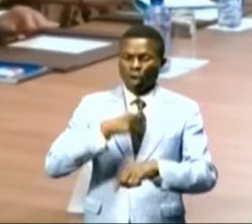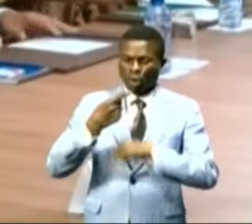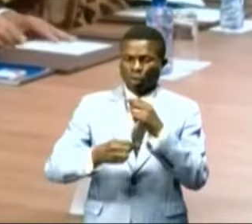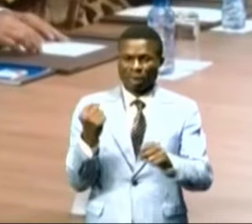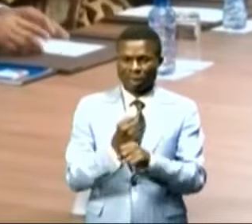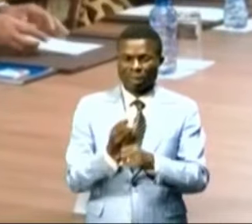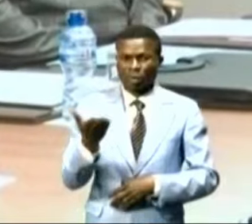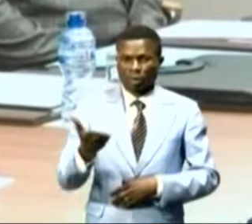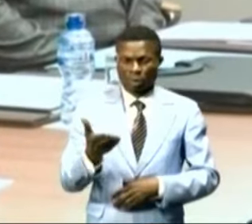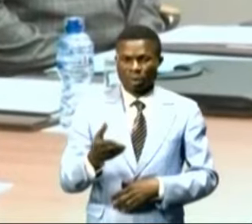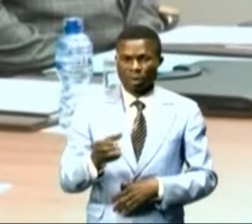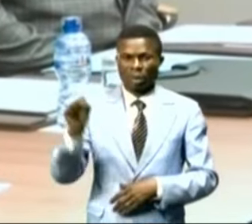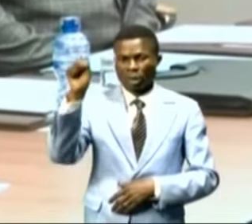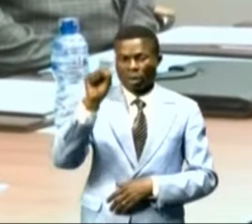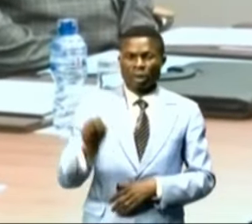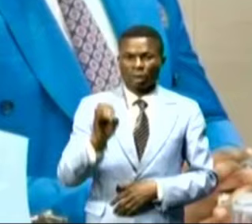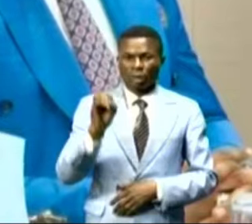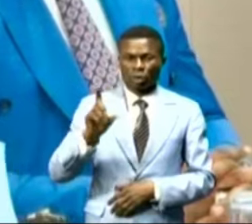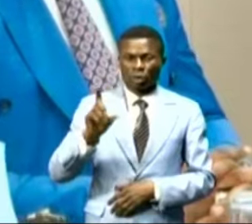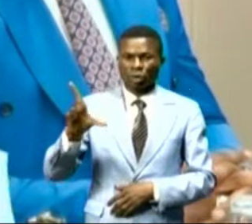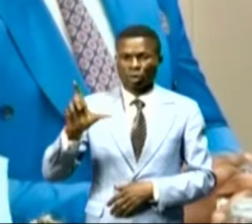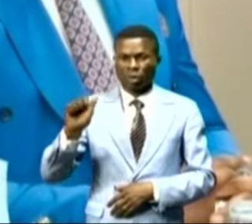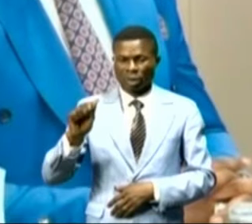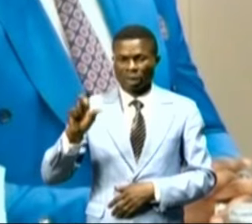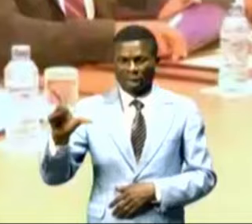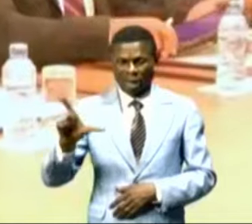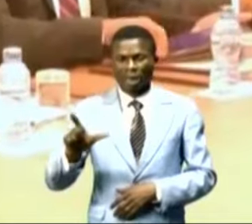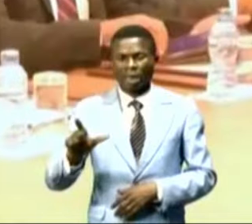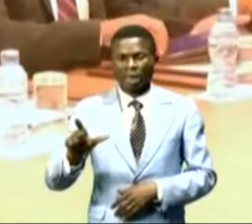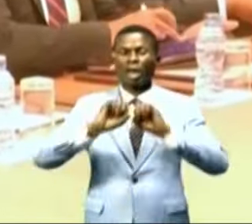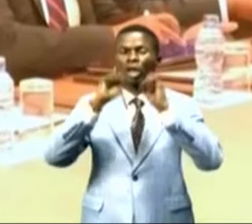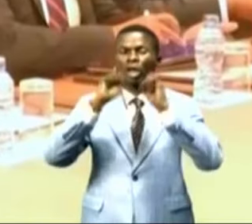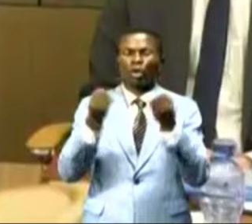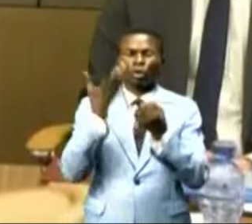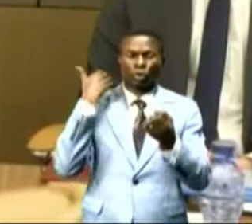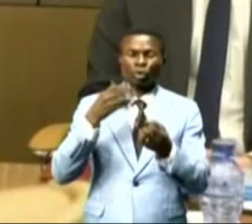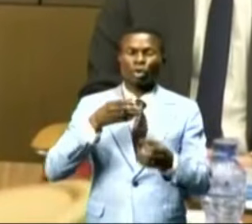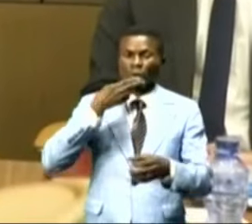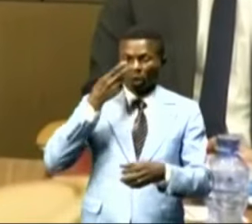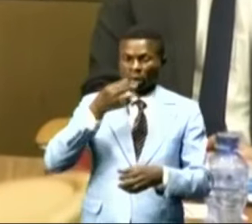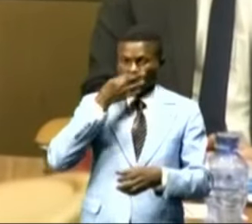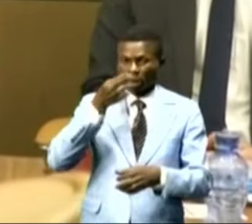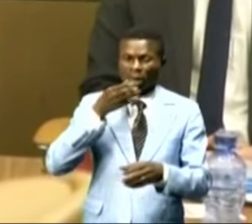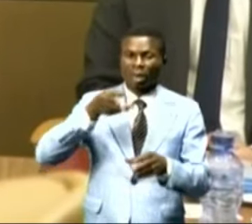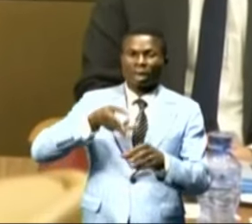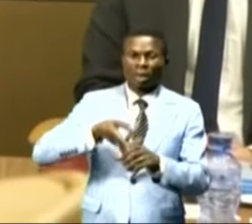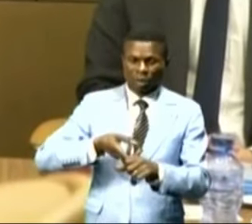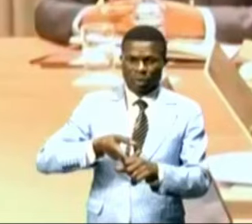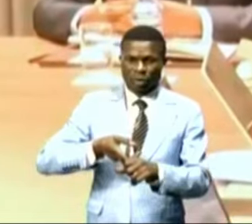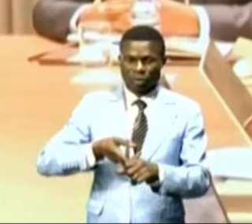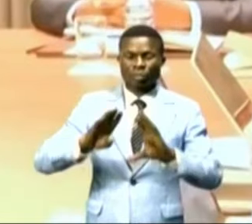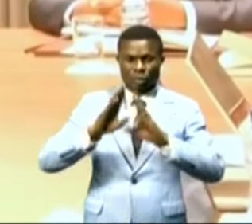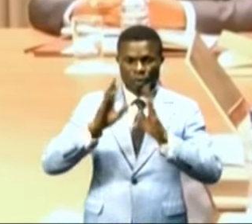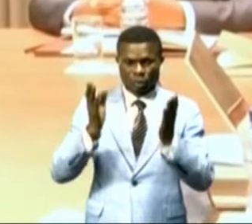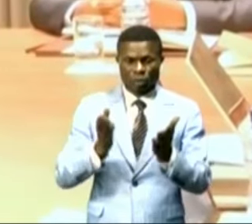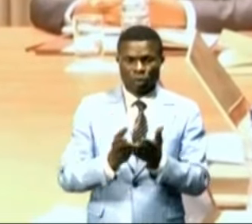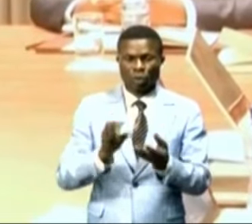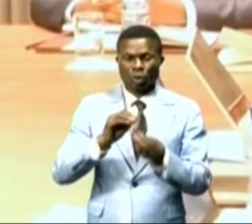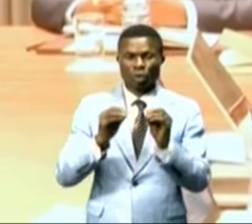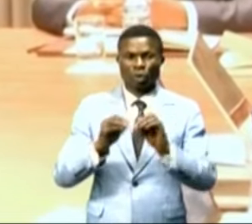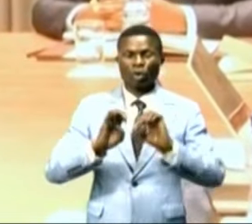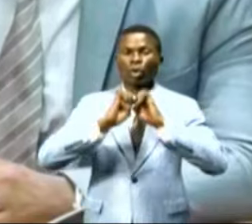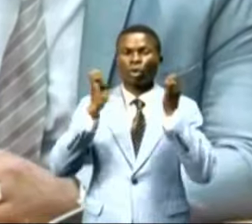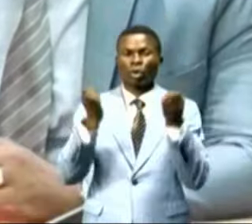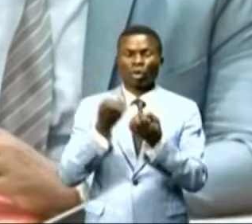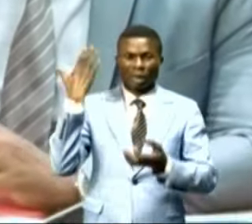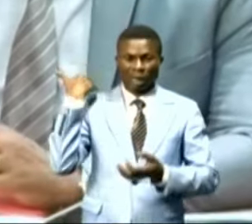La Sonal, la Sokov, Kobil SA, Engen SA, les hôtels Caravia sont au nombre des entreprises